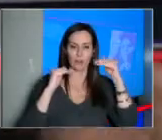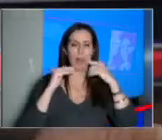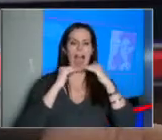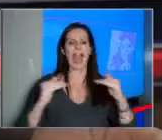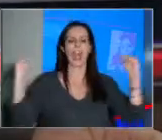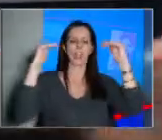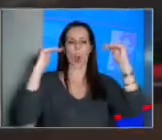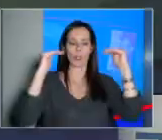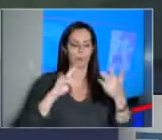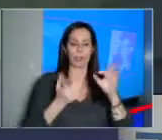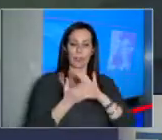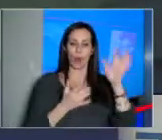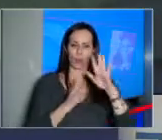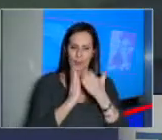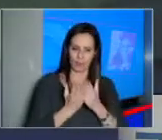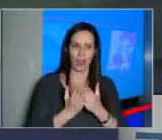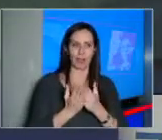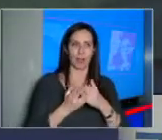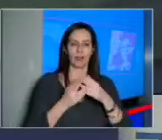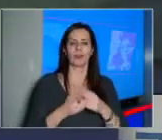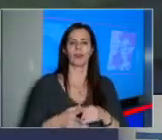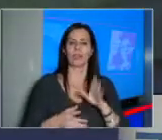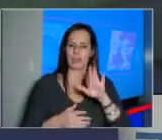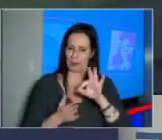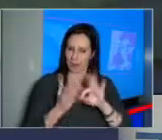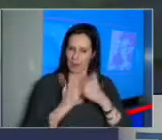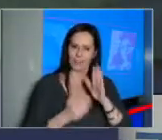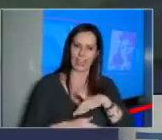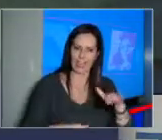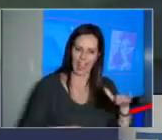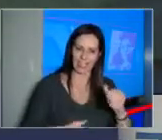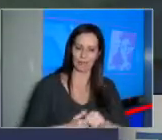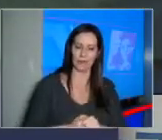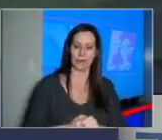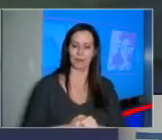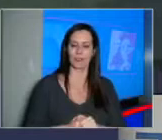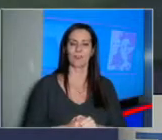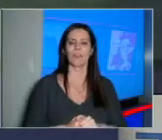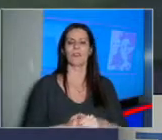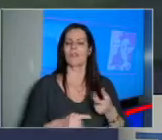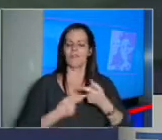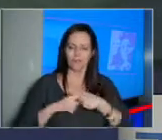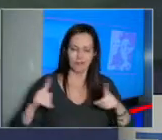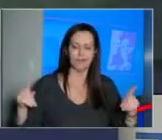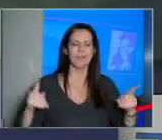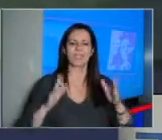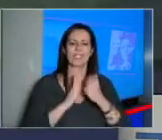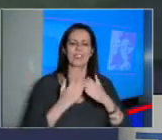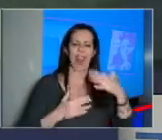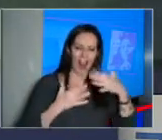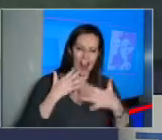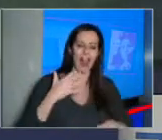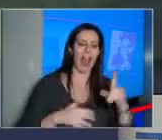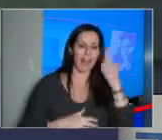העליונים. היא כתבה עוד כמה ספרים, כבודו וכו' וכו', היא כתבה ספר ילדים, אשת אשכולות, רנסנס וכו'